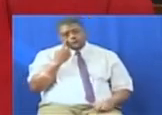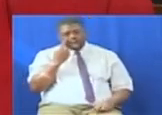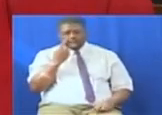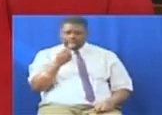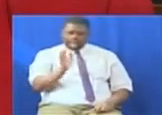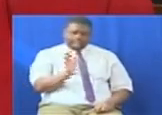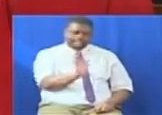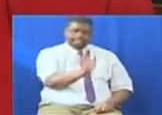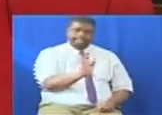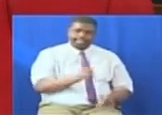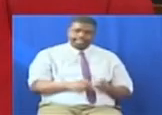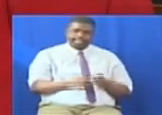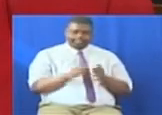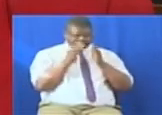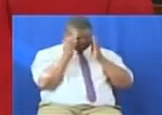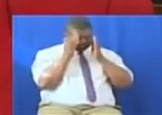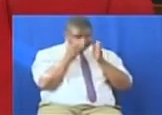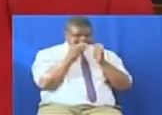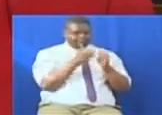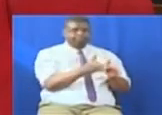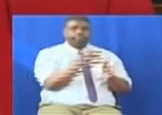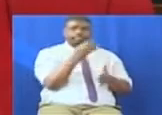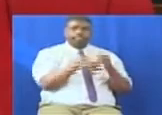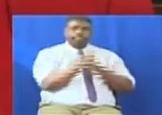na stick to it.